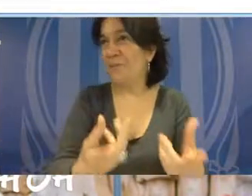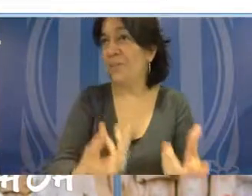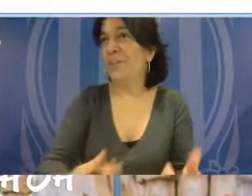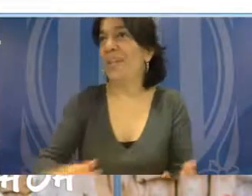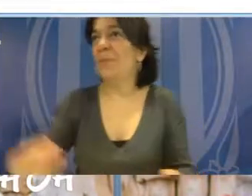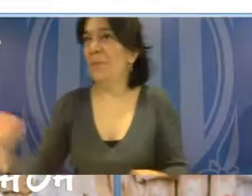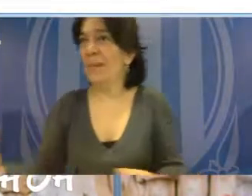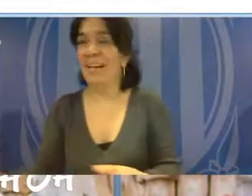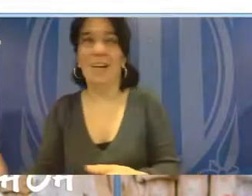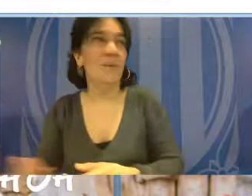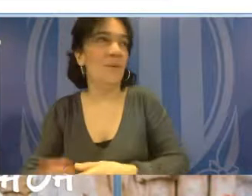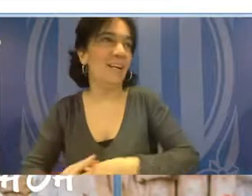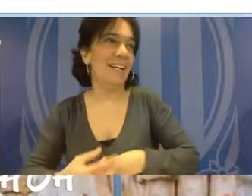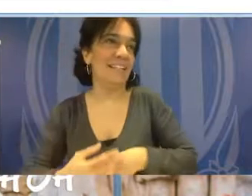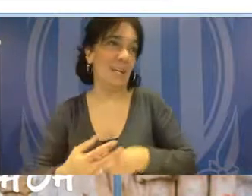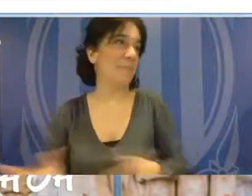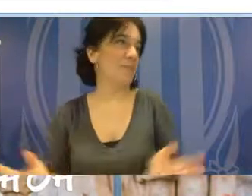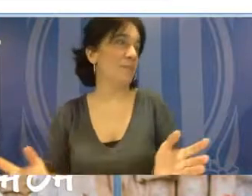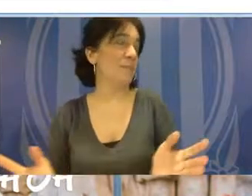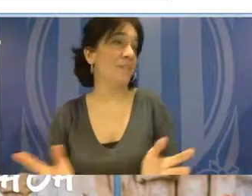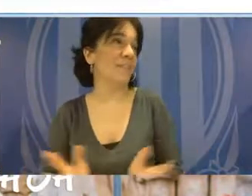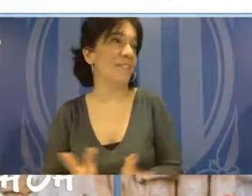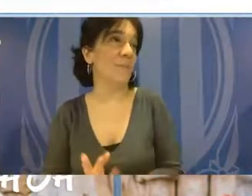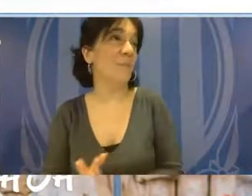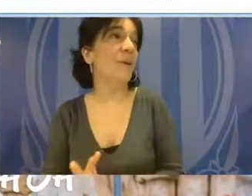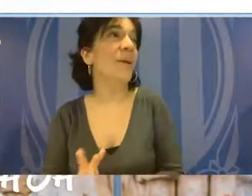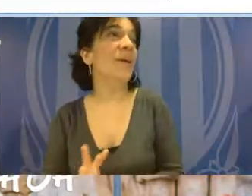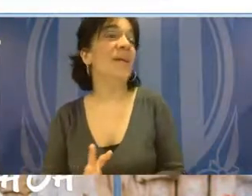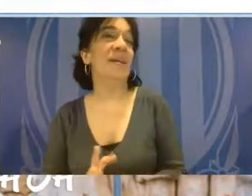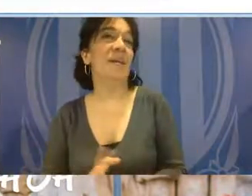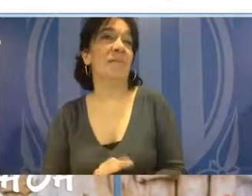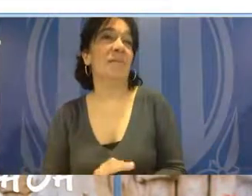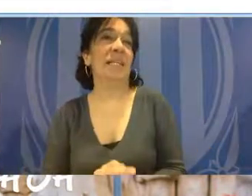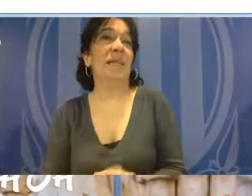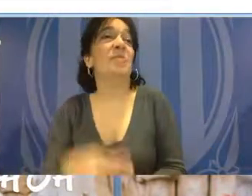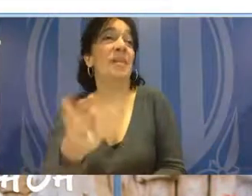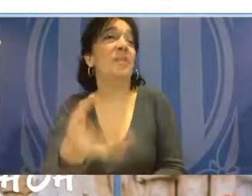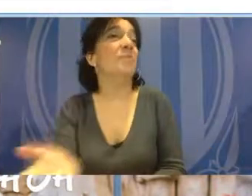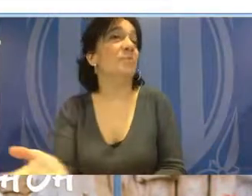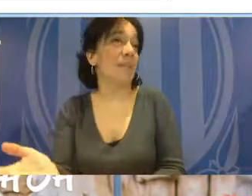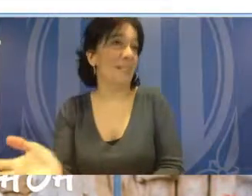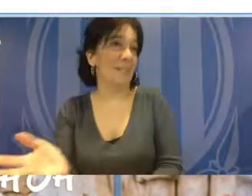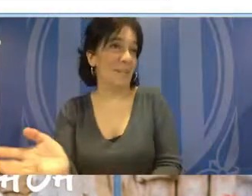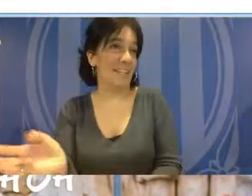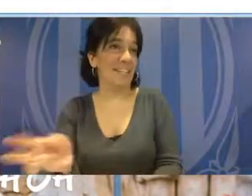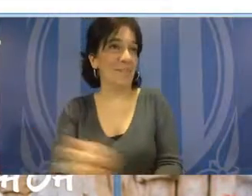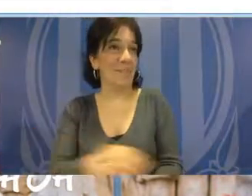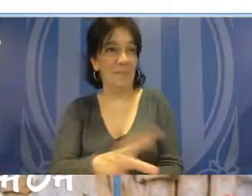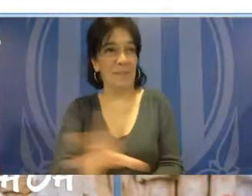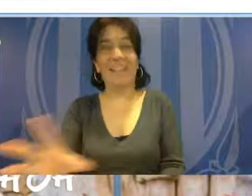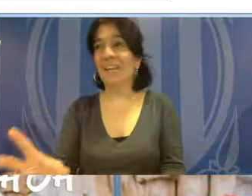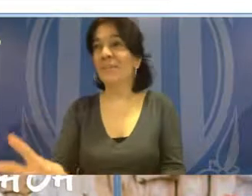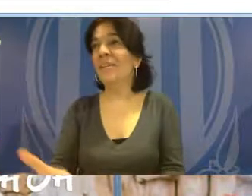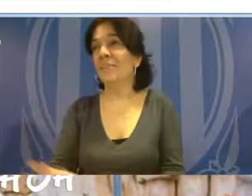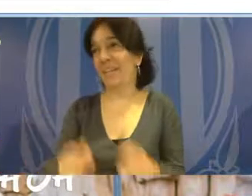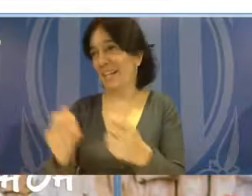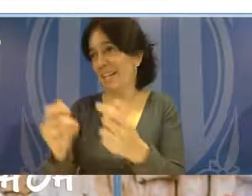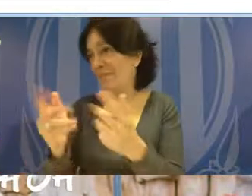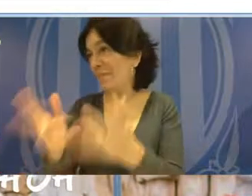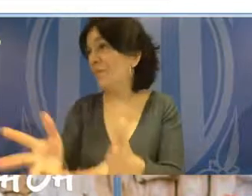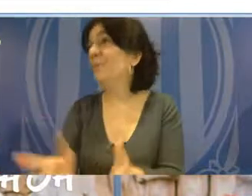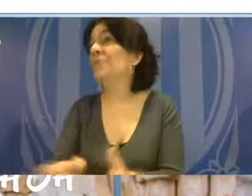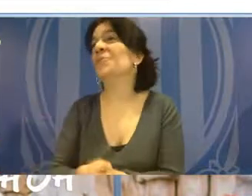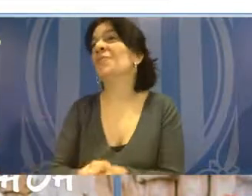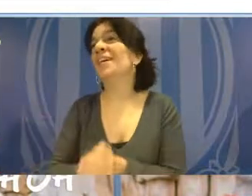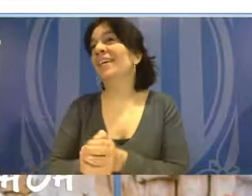una foto i te la publica en algun lloc ets la persona més feliç del món. Llavors, també us animo vosaltres, perquè si volteu per Catalunya us agrada